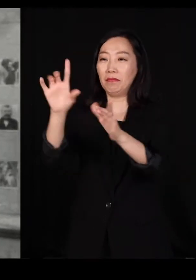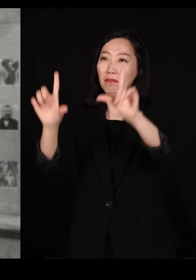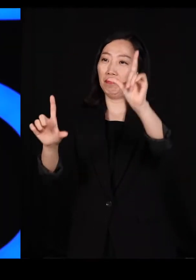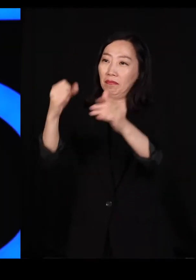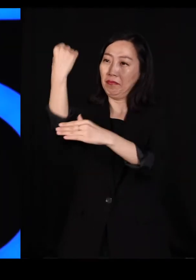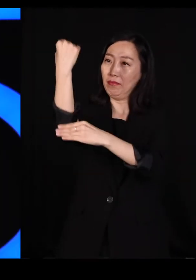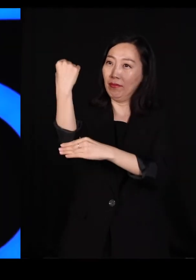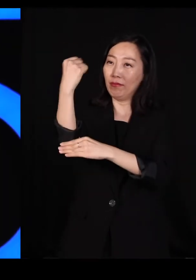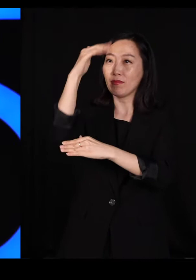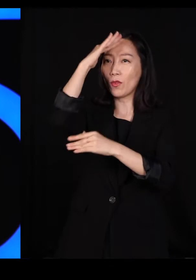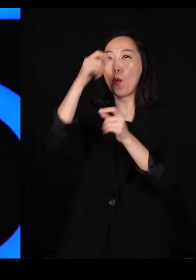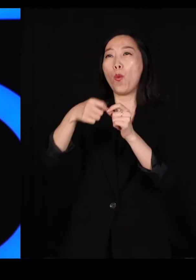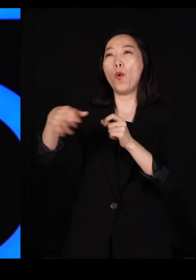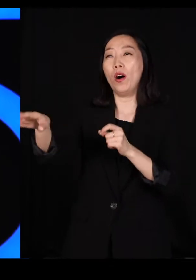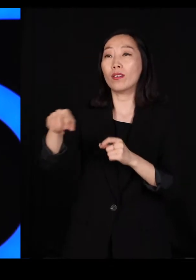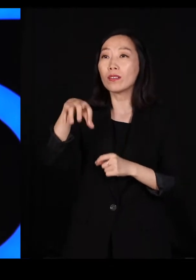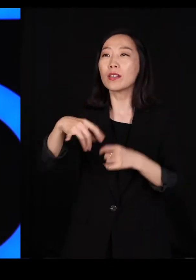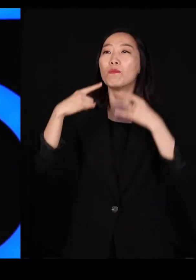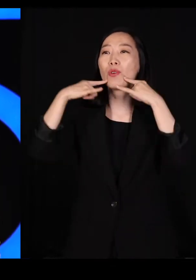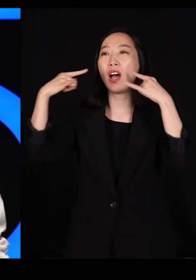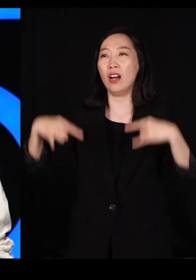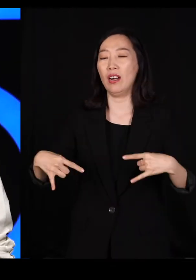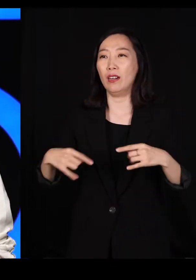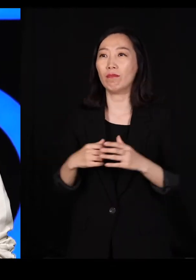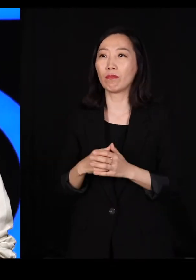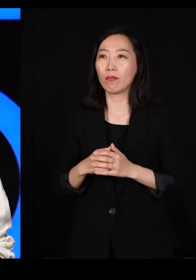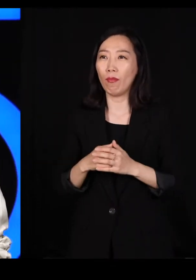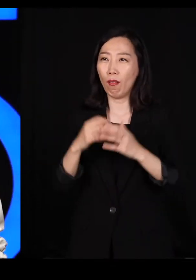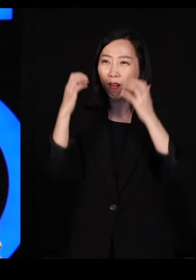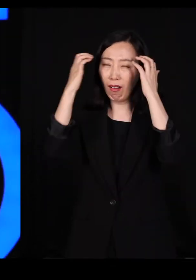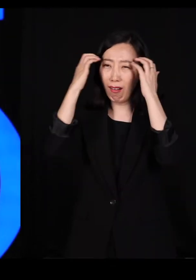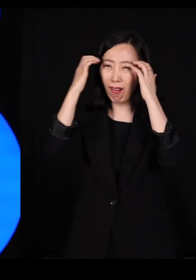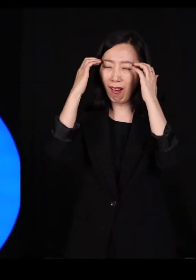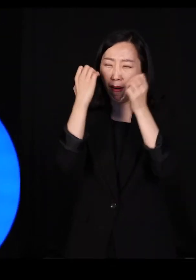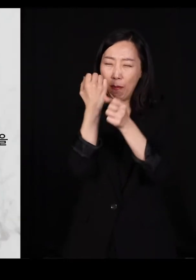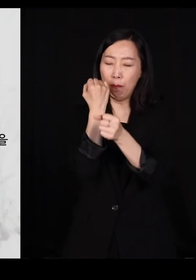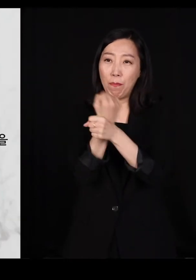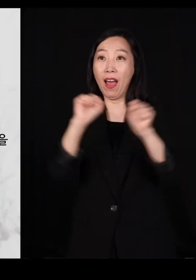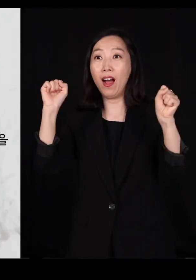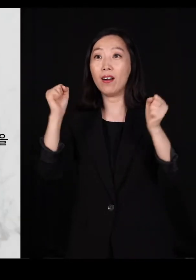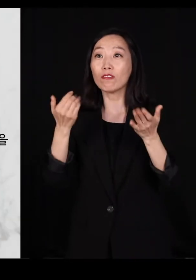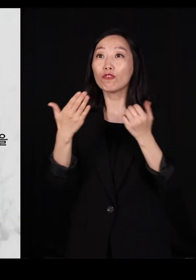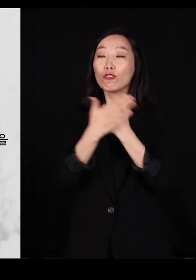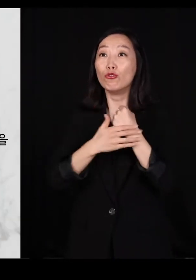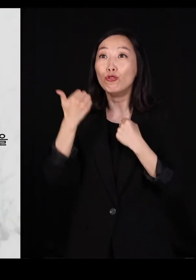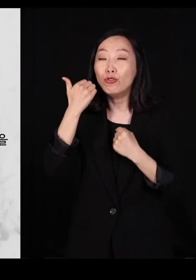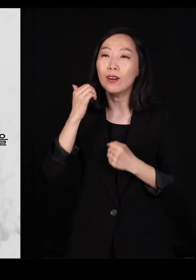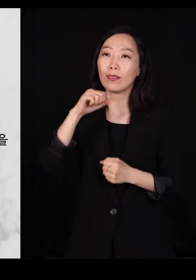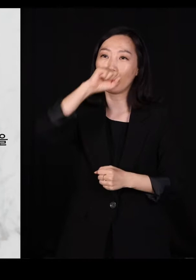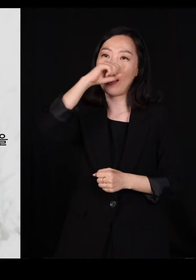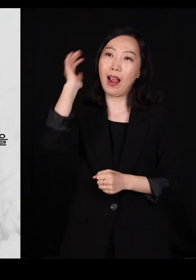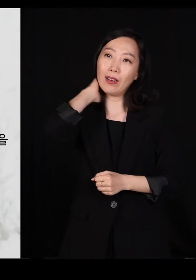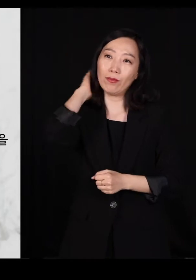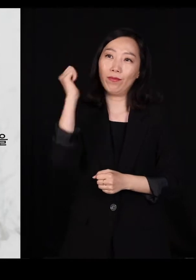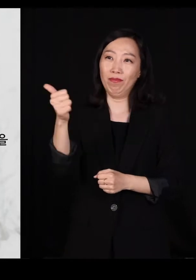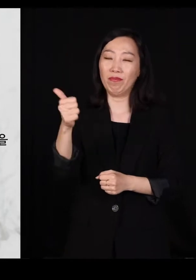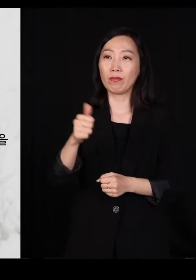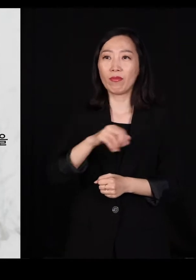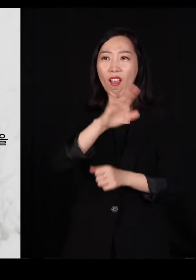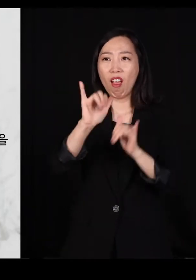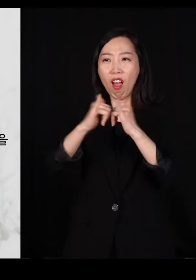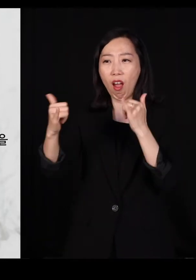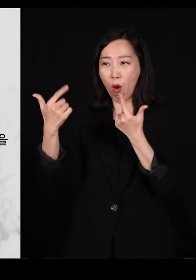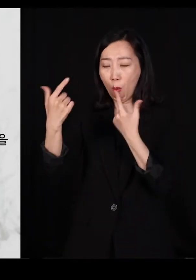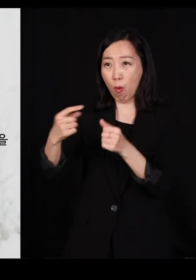있었습니다. 프랑스에서요. 저 가혹한 운명을 벗겨준 사람은 만델라 대통령이었습니다. 이건 인간이 한 짓이